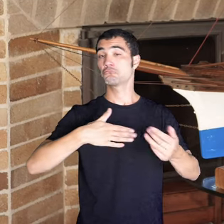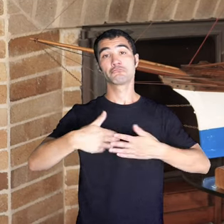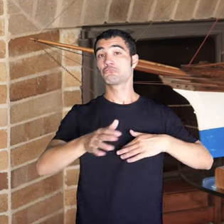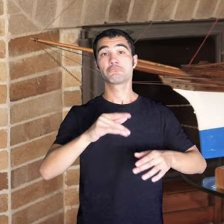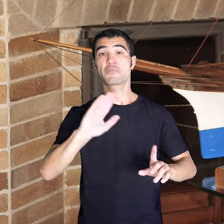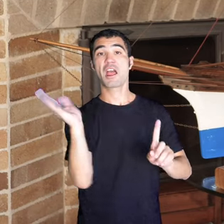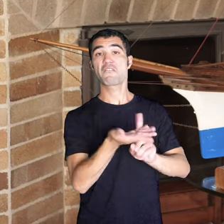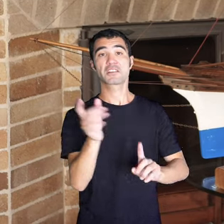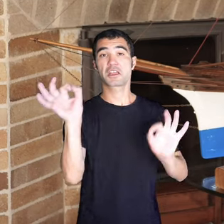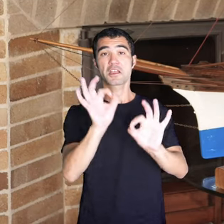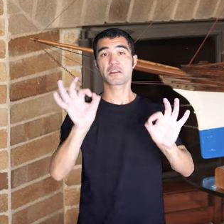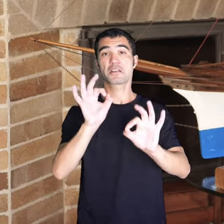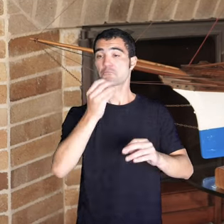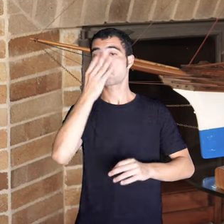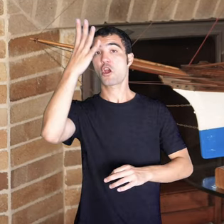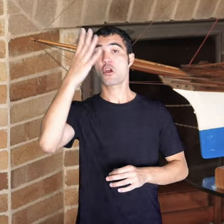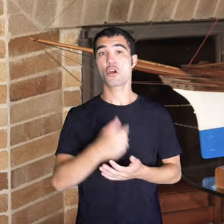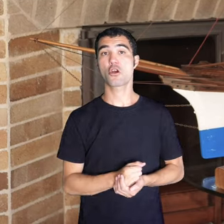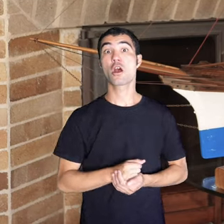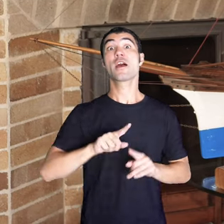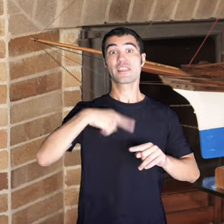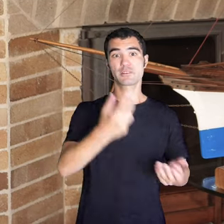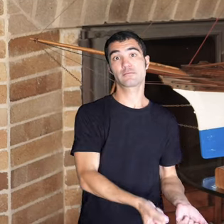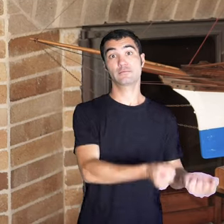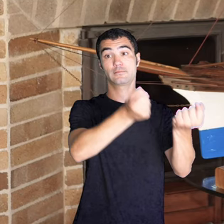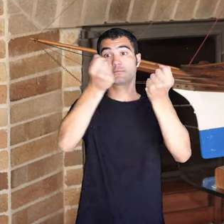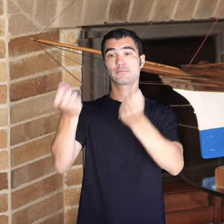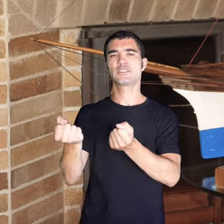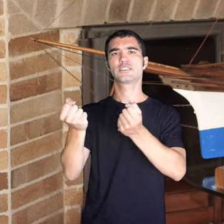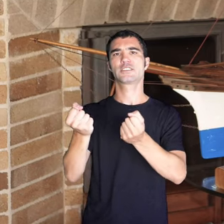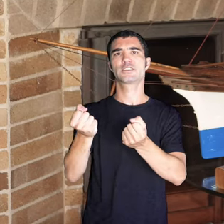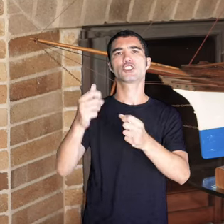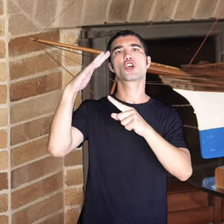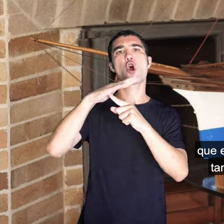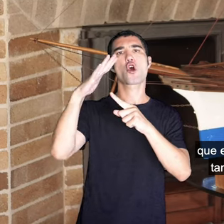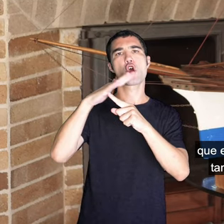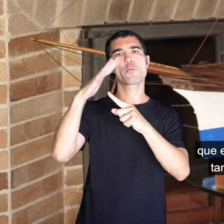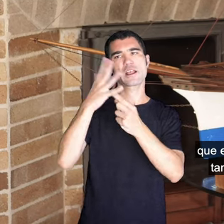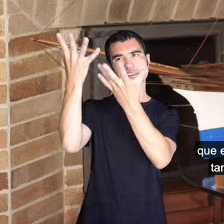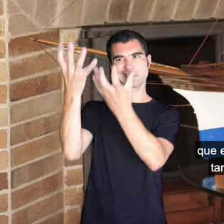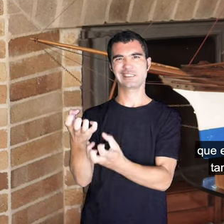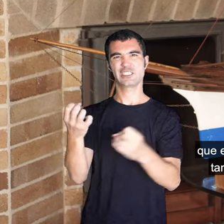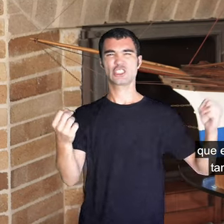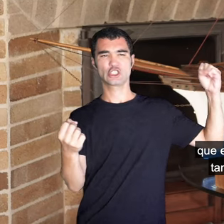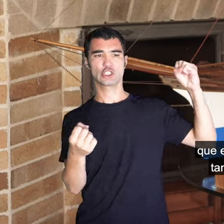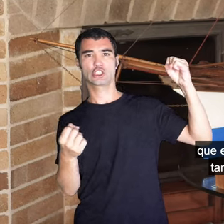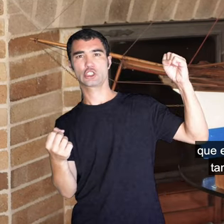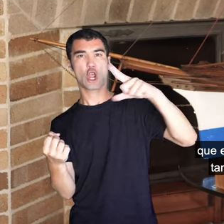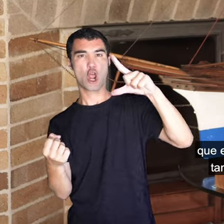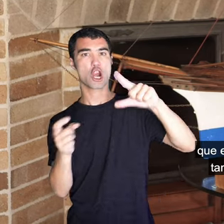gent de mal, al contrari. Després ho havies de treure i deixava secar a sombra, que el sol